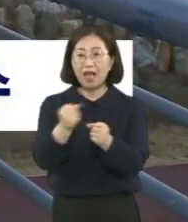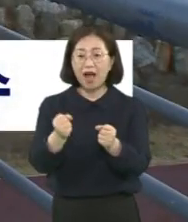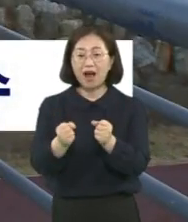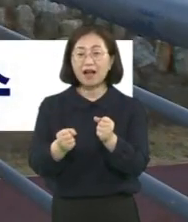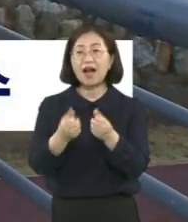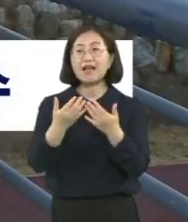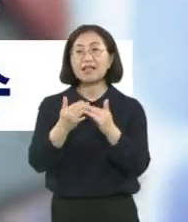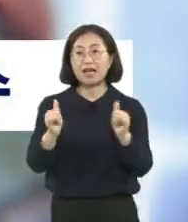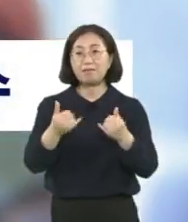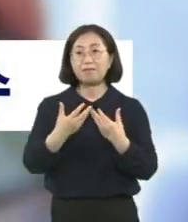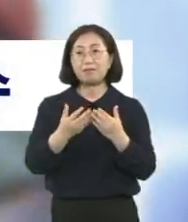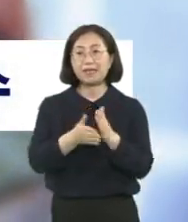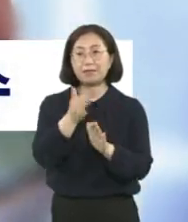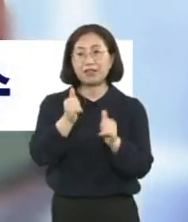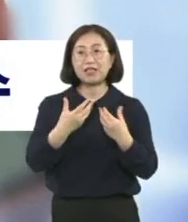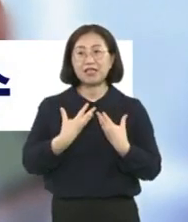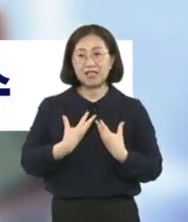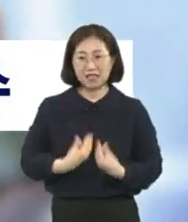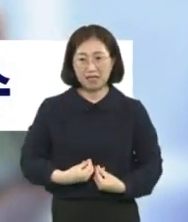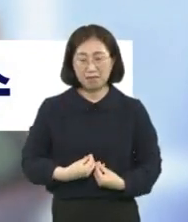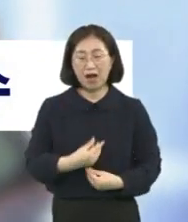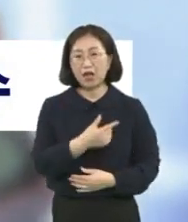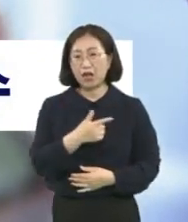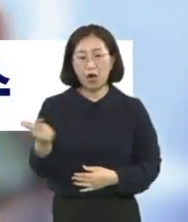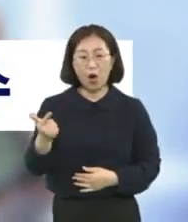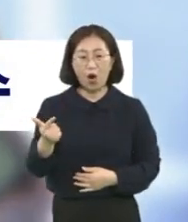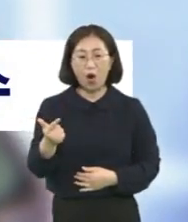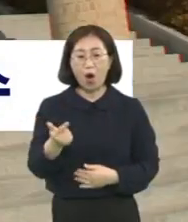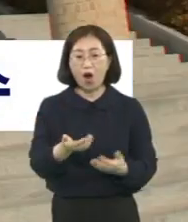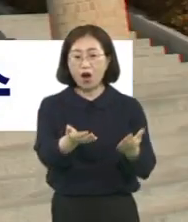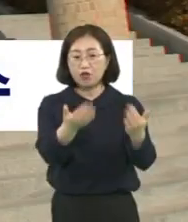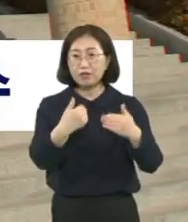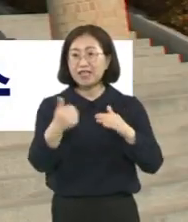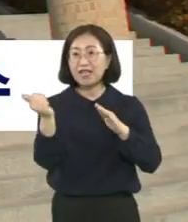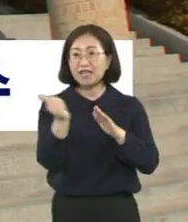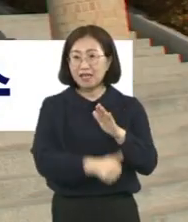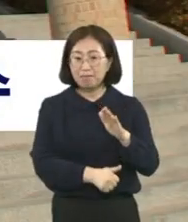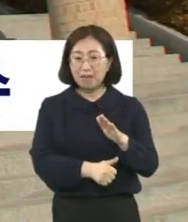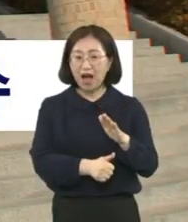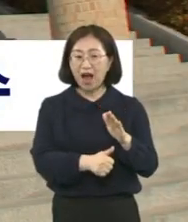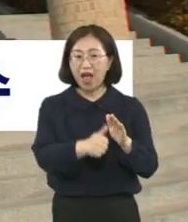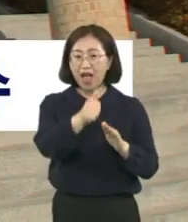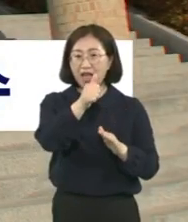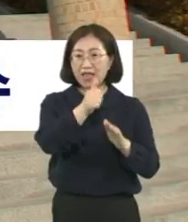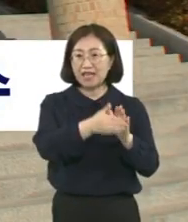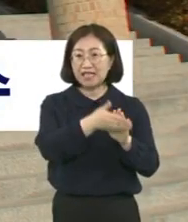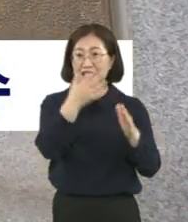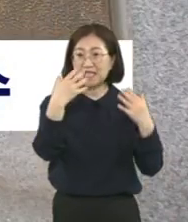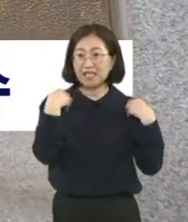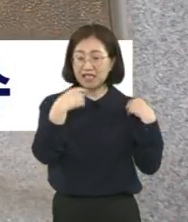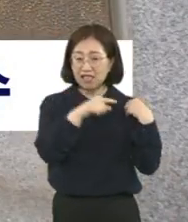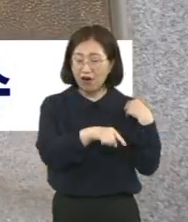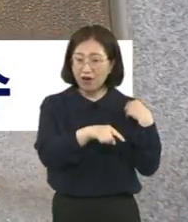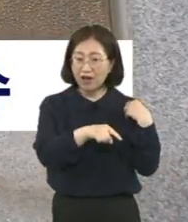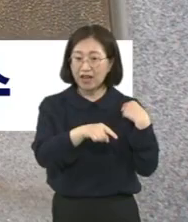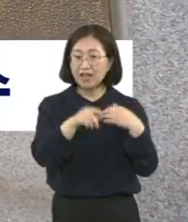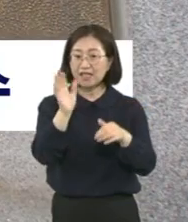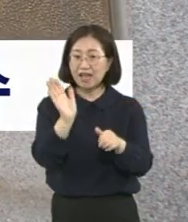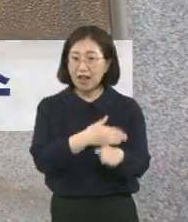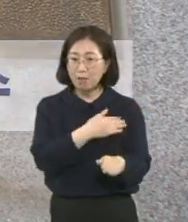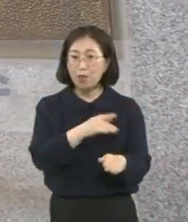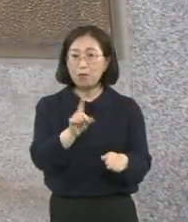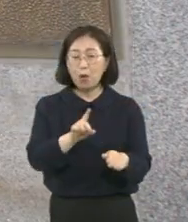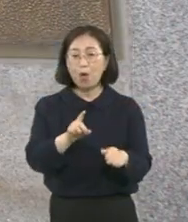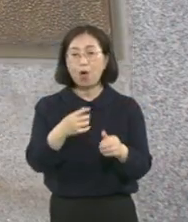허탈감에 빠진 가운데 이케아 유치에 실패한 계룡시 책임론이 선거에 어떤 식으로든 영향을 미칠 가능성이